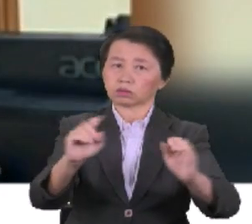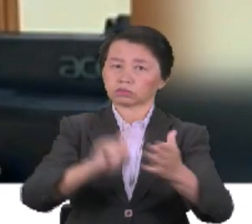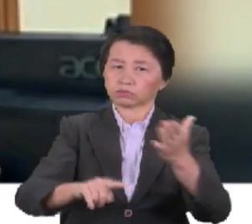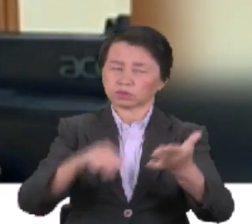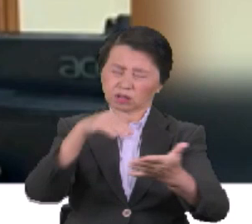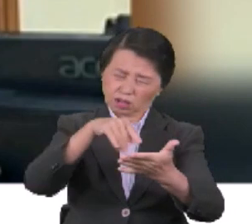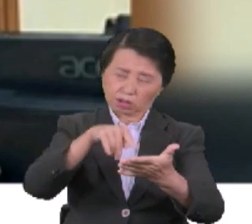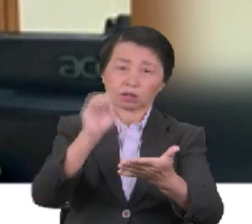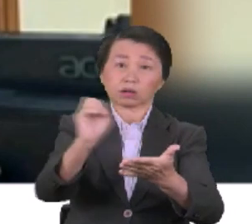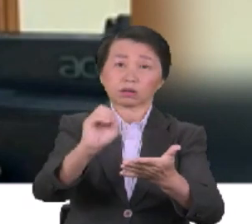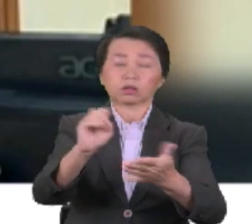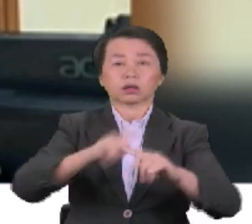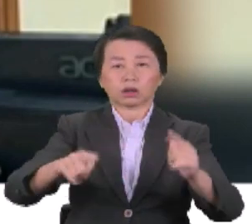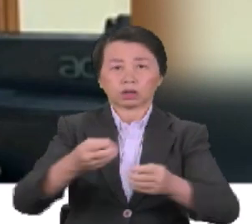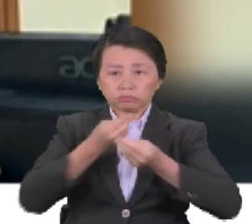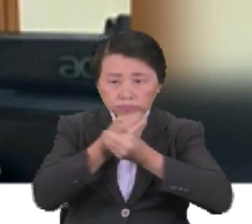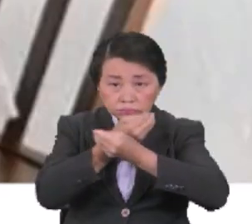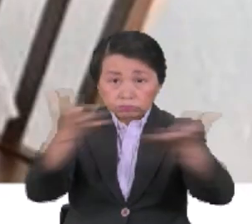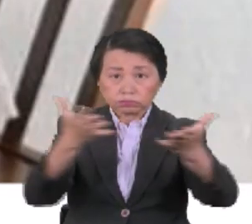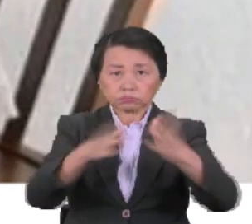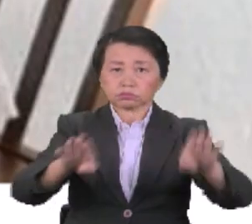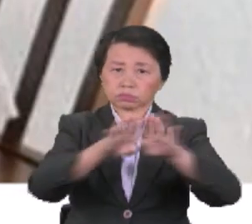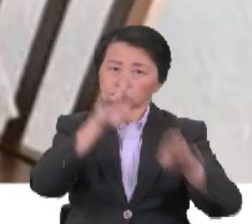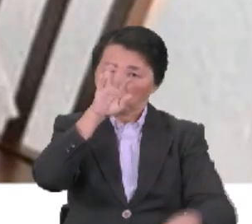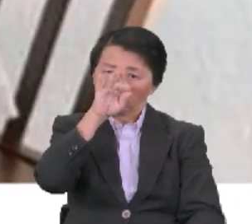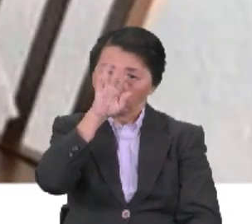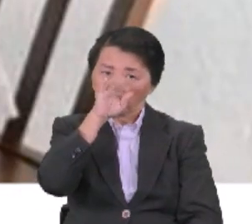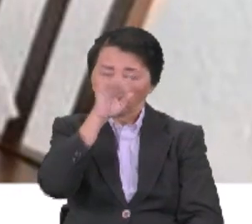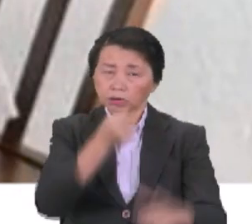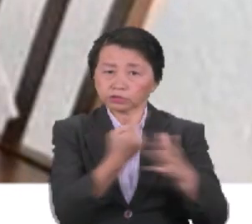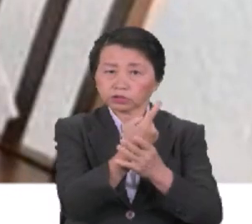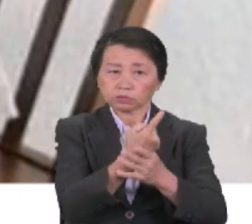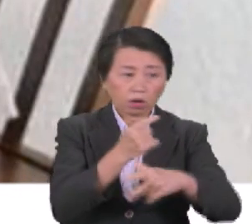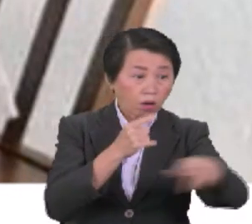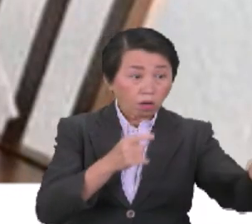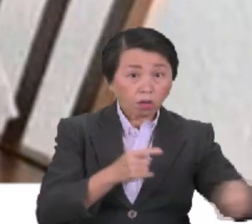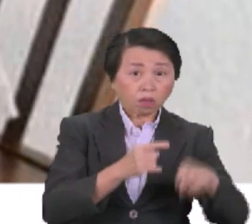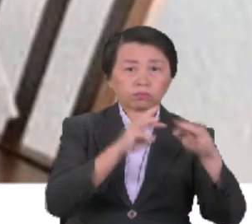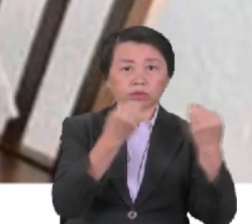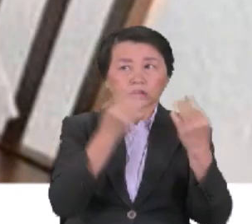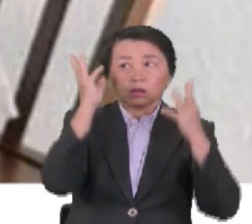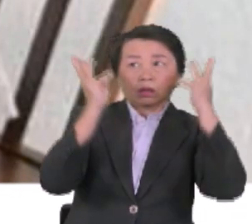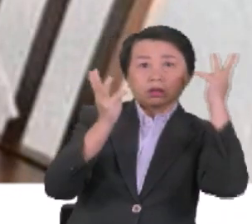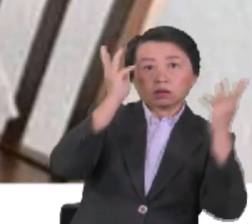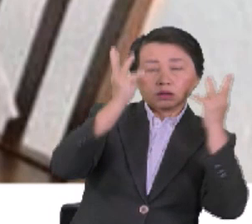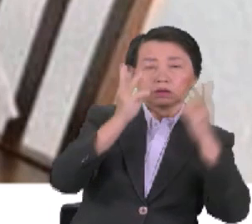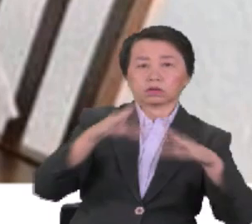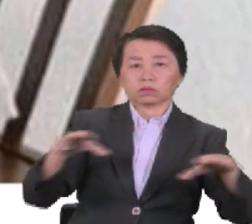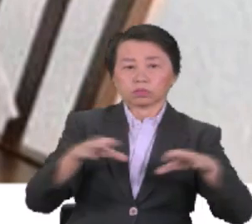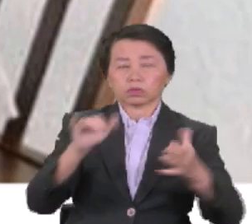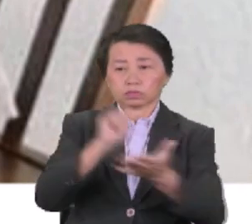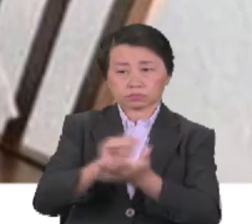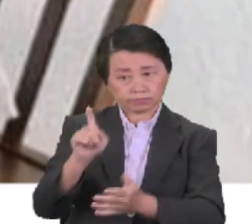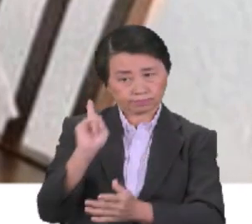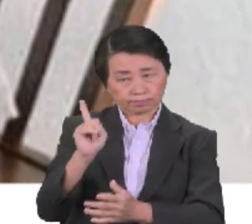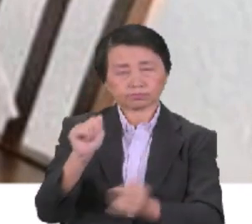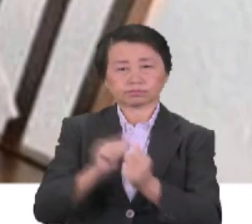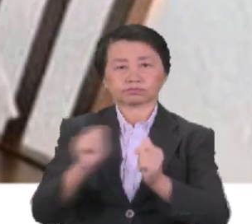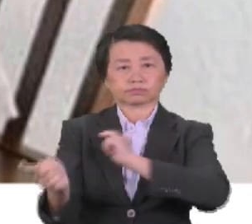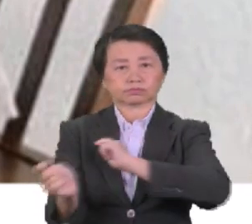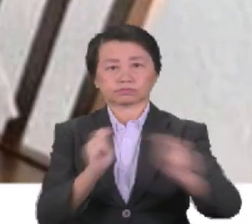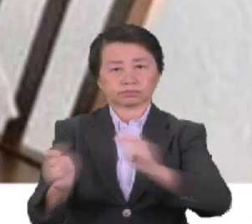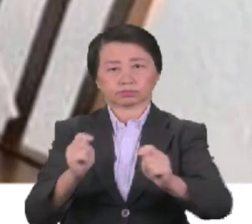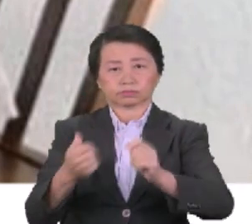didakwa. Tegasnya, penyebaran berita palsu sebegitu hanya menimbulkan kegusaran masyarakat. Pembuatan terbabit boleh diambil